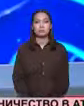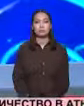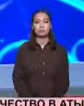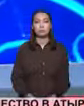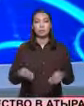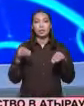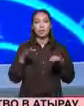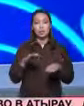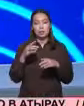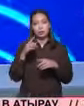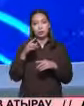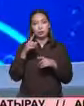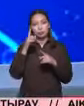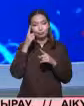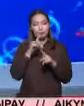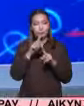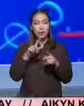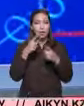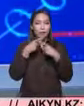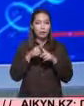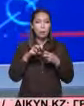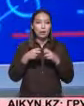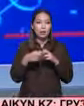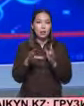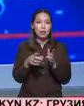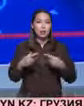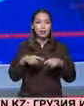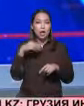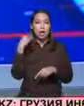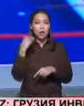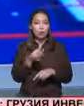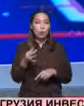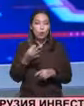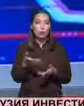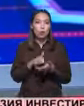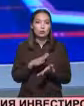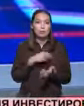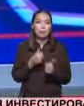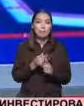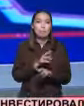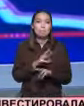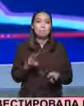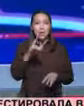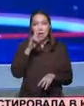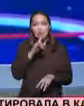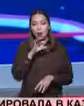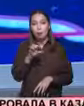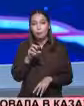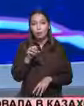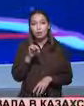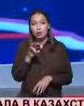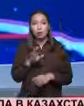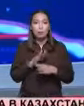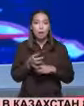С решением инфраструктурных проблем в энергетическом секторе Актюбинской области ознакомился премьер-министр Казахстана. Олжас Бектенов посетил